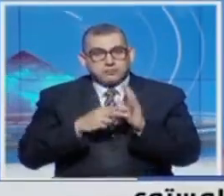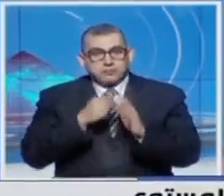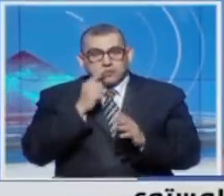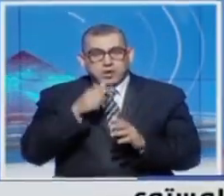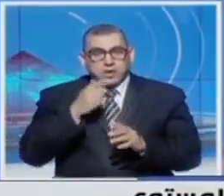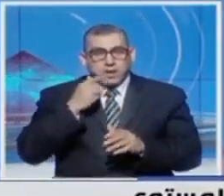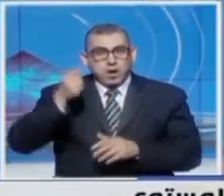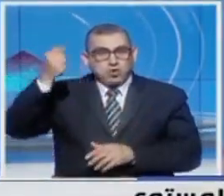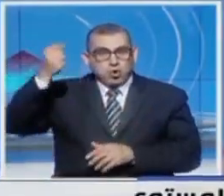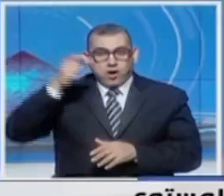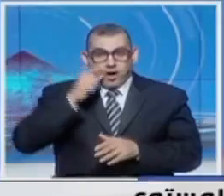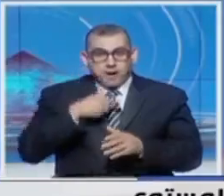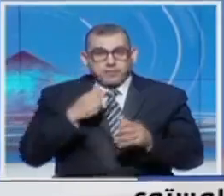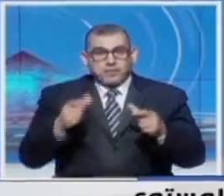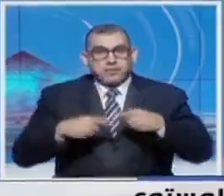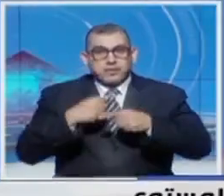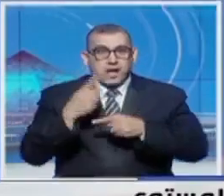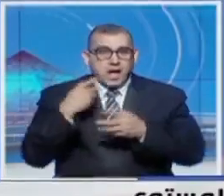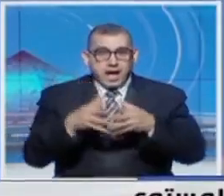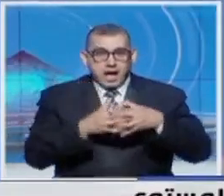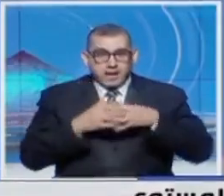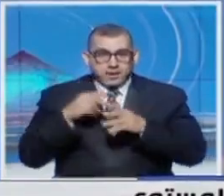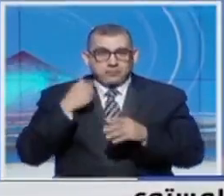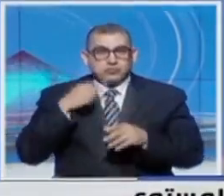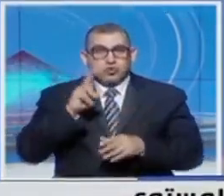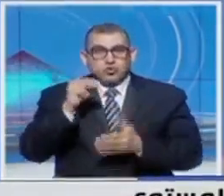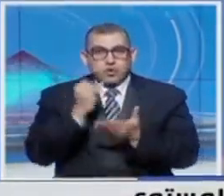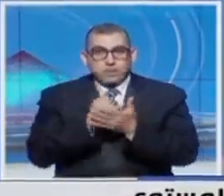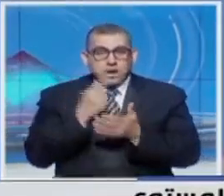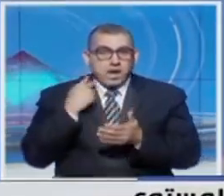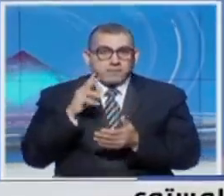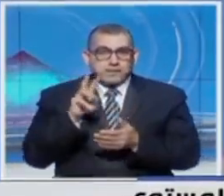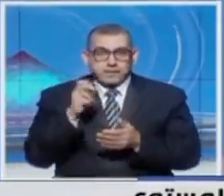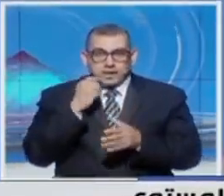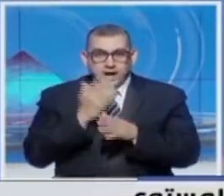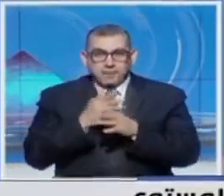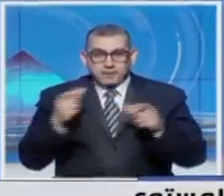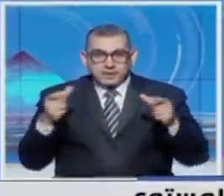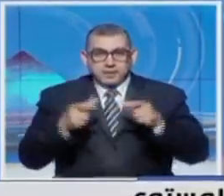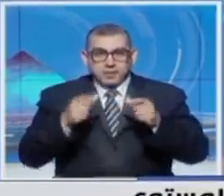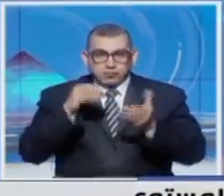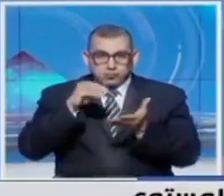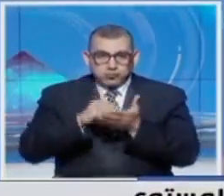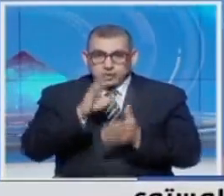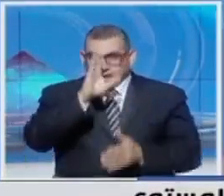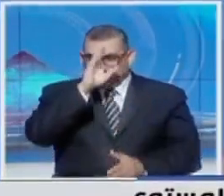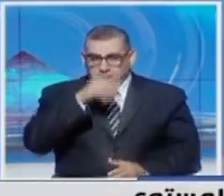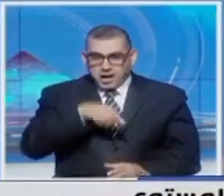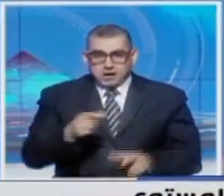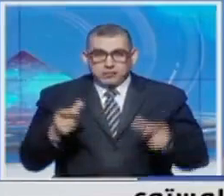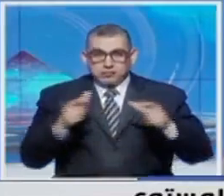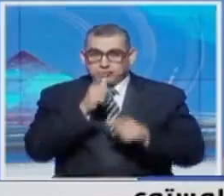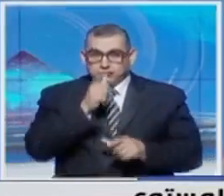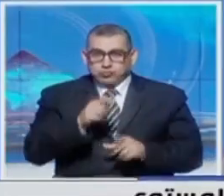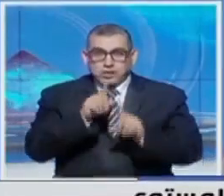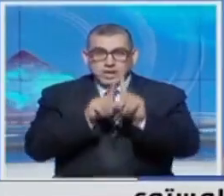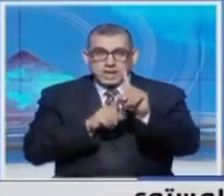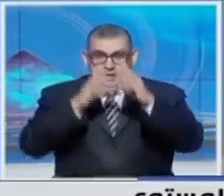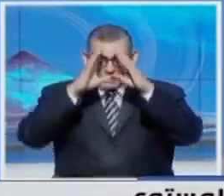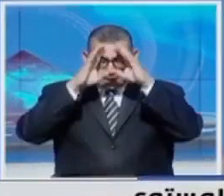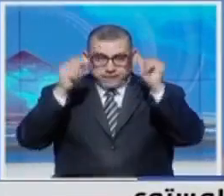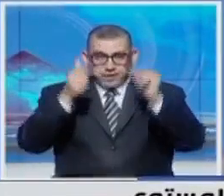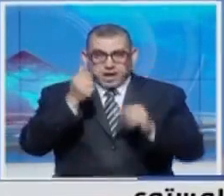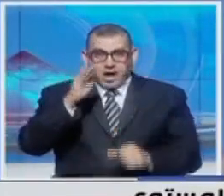لدورة 78 للجمعية العامة للأمم المتحدة التي تبدأ فعاليتها الاثنين المقبل. وصرح أحمد أبو